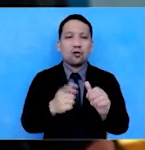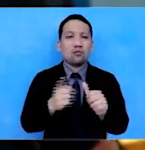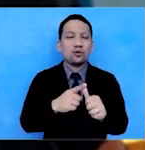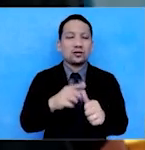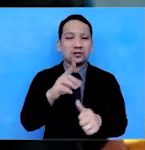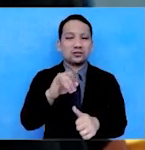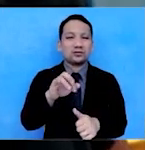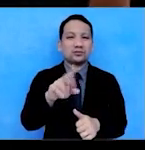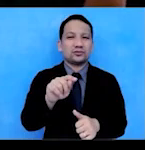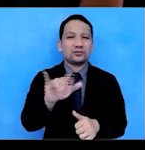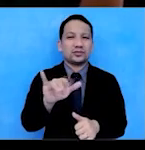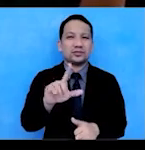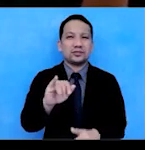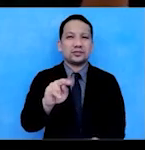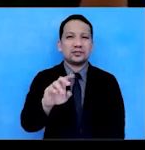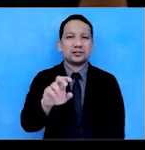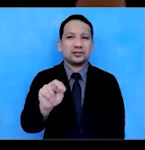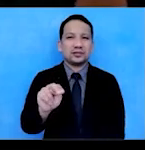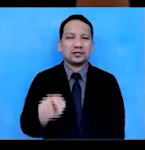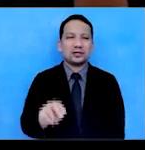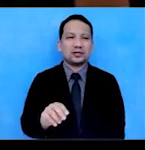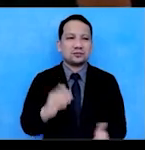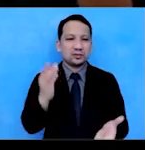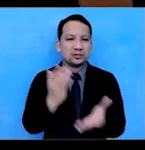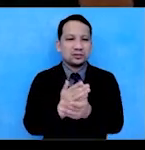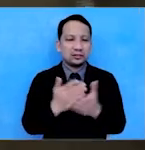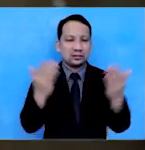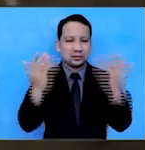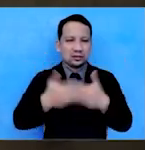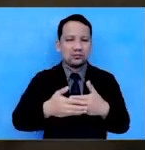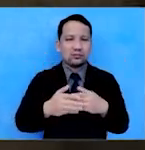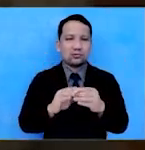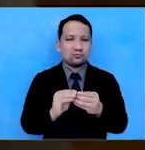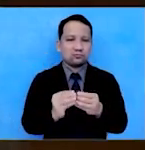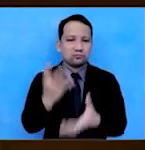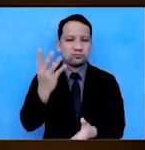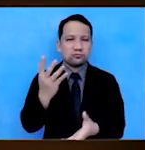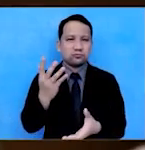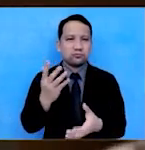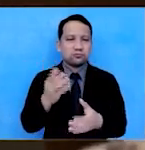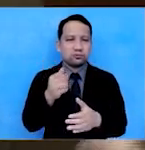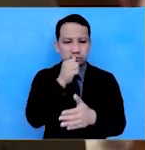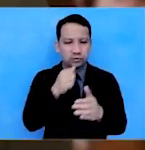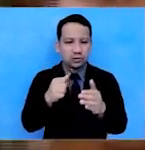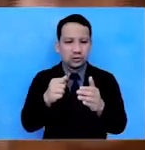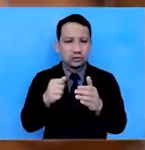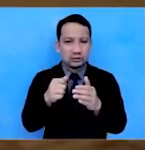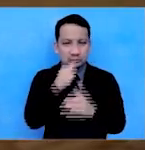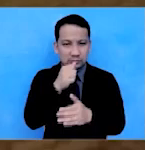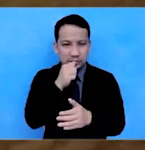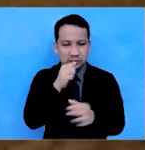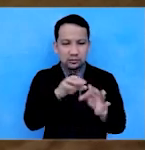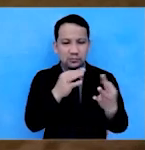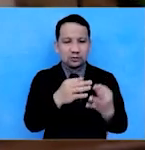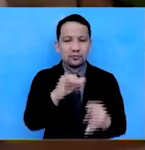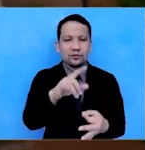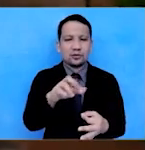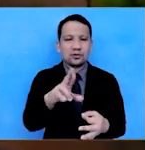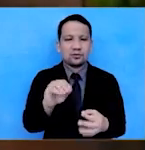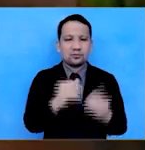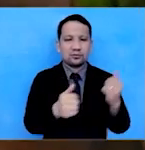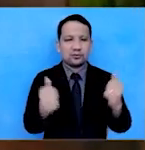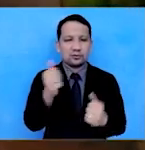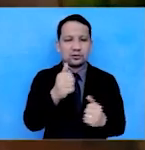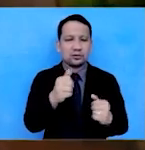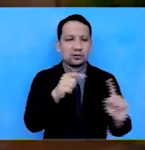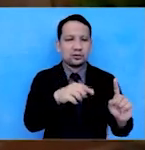Dirty Linen. Tumigil ang gabi sa mga pasabog na lihim ng pamilya Fiero, headed by their matriarch,